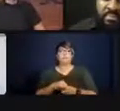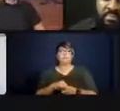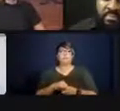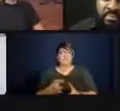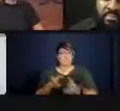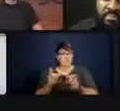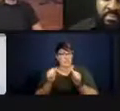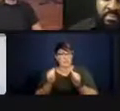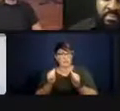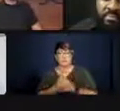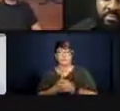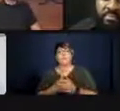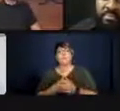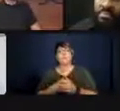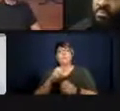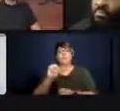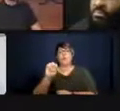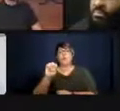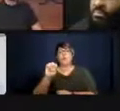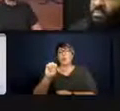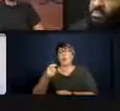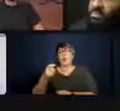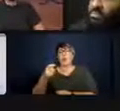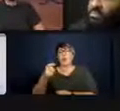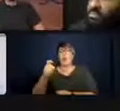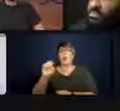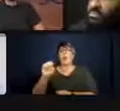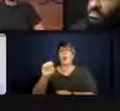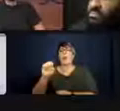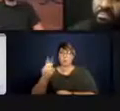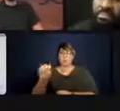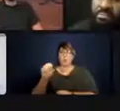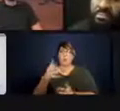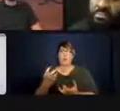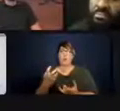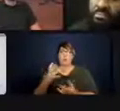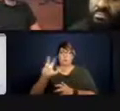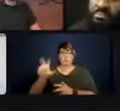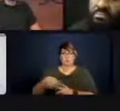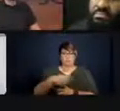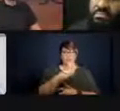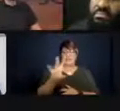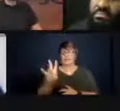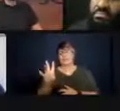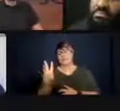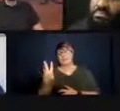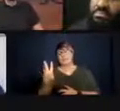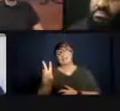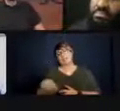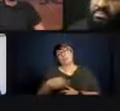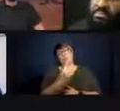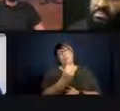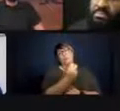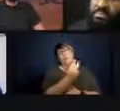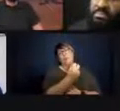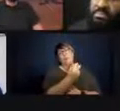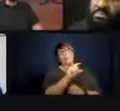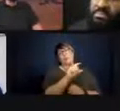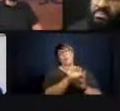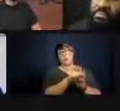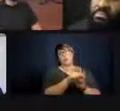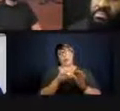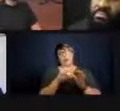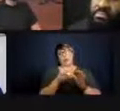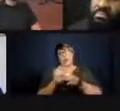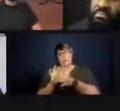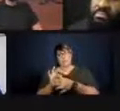kuhisi kuwa wao pia ni wa maana. Na hapa tunajaribu